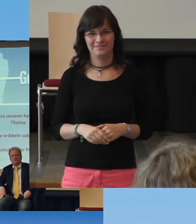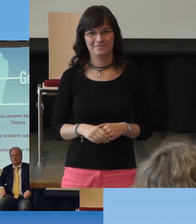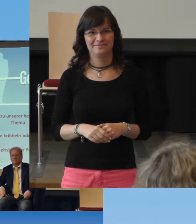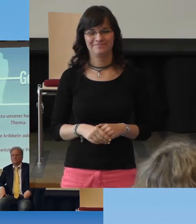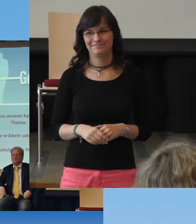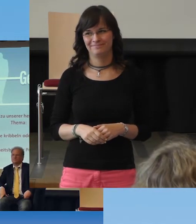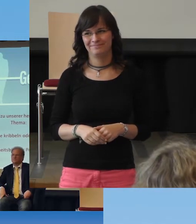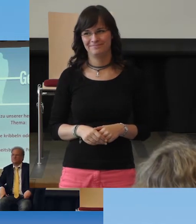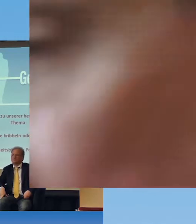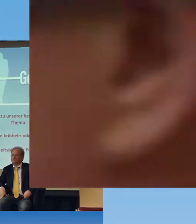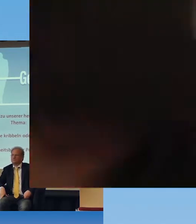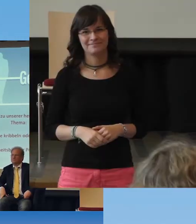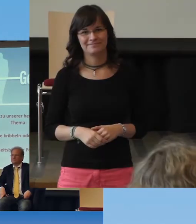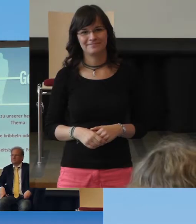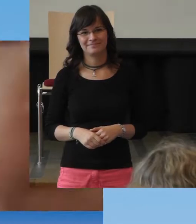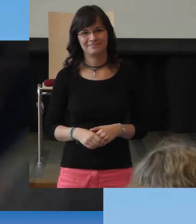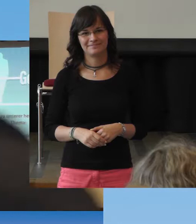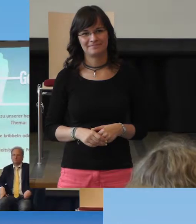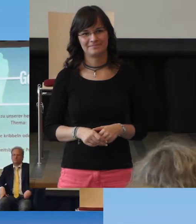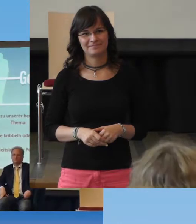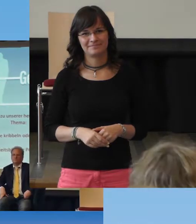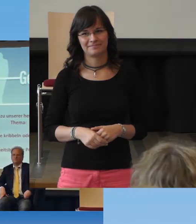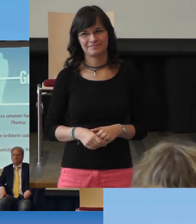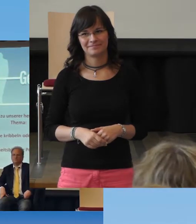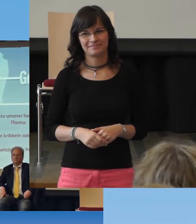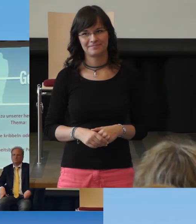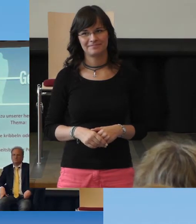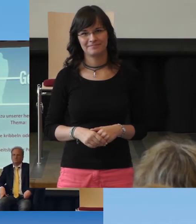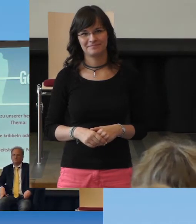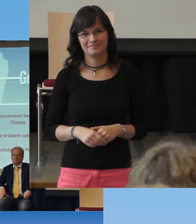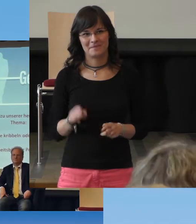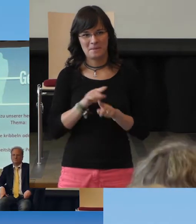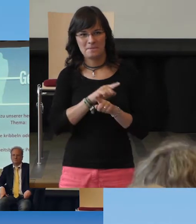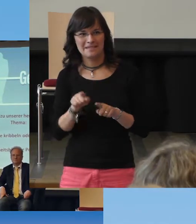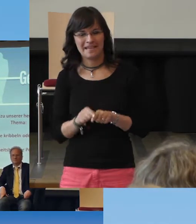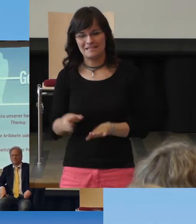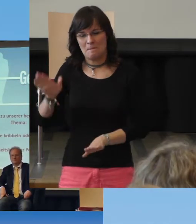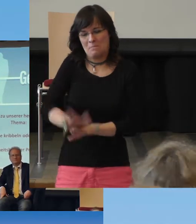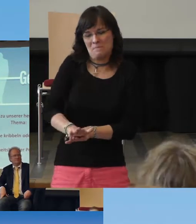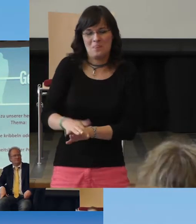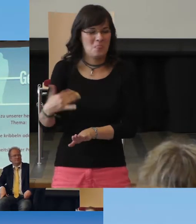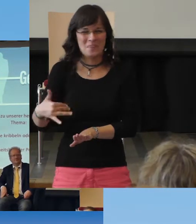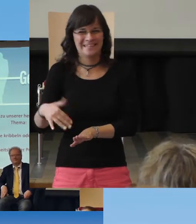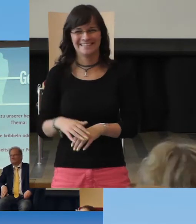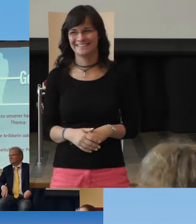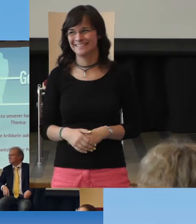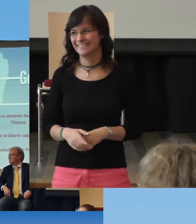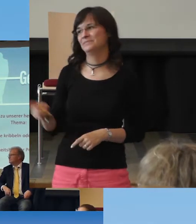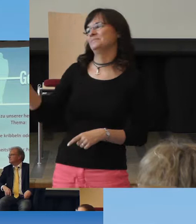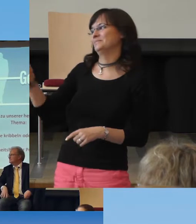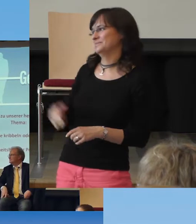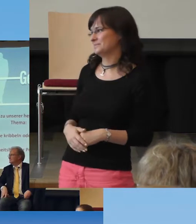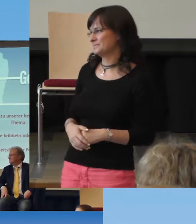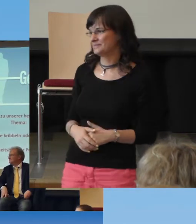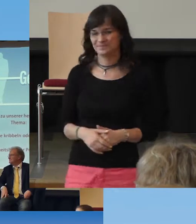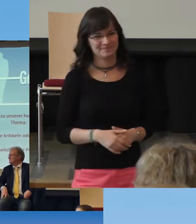Entschuldigung Entschuldigung bisher habe ich noch keinen getreten es wird es wird ich komme ich komme